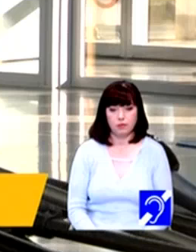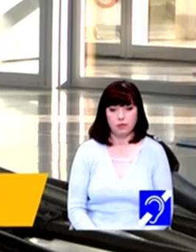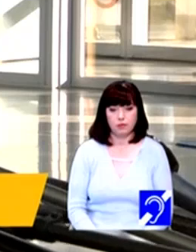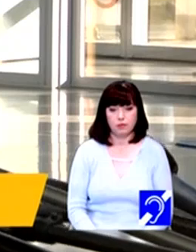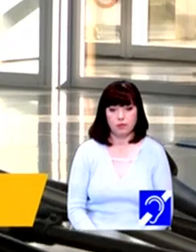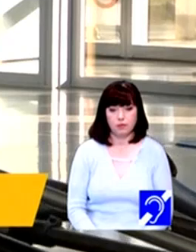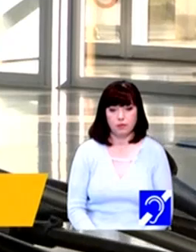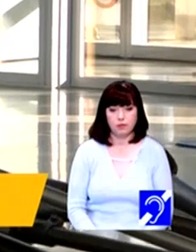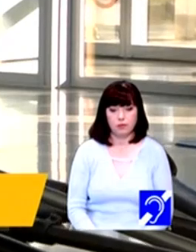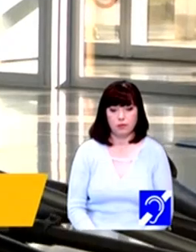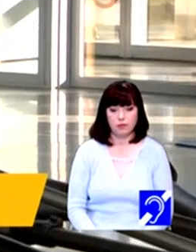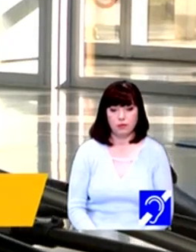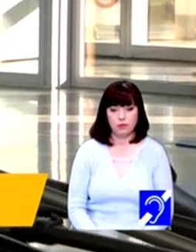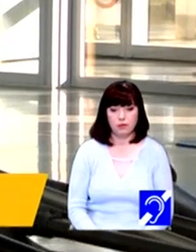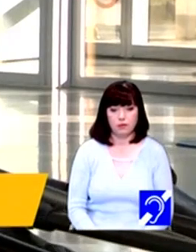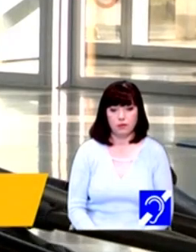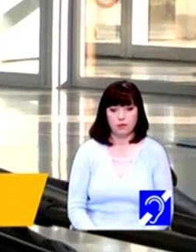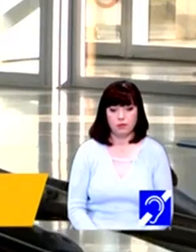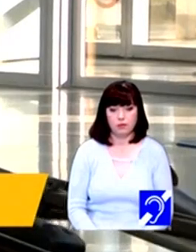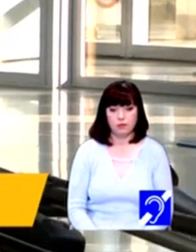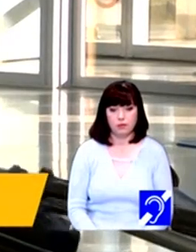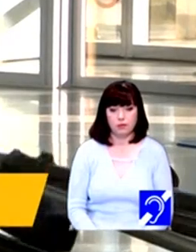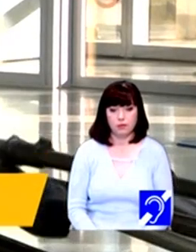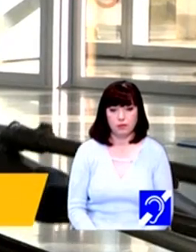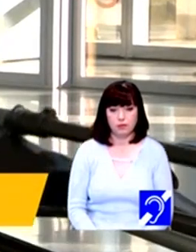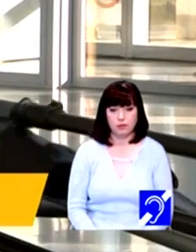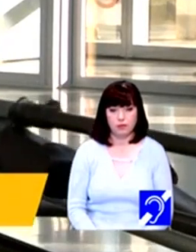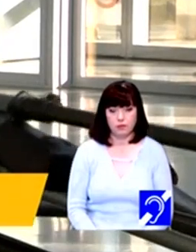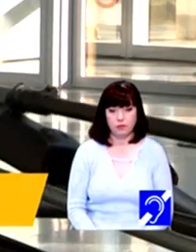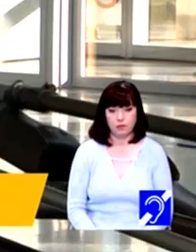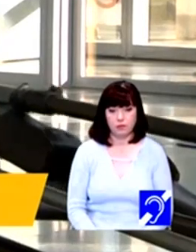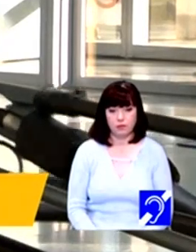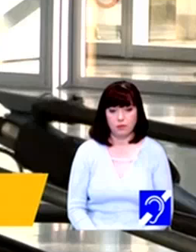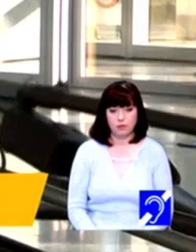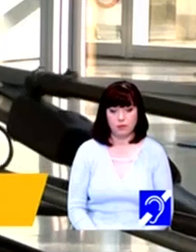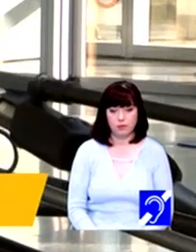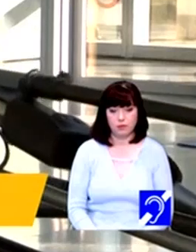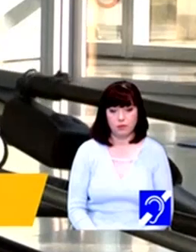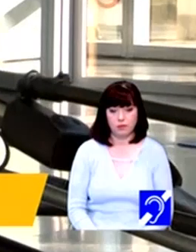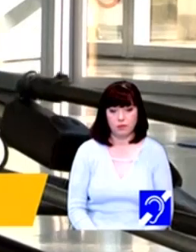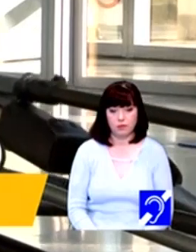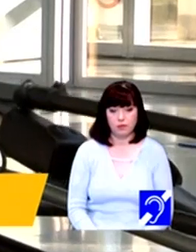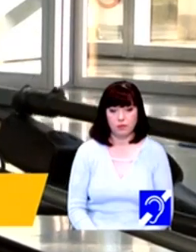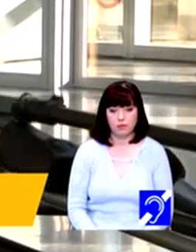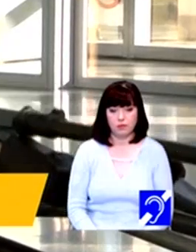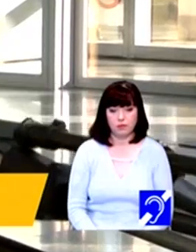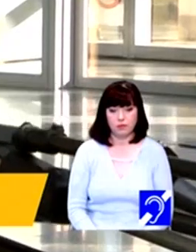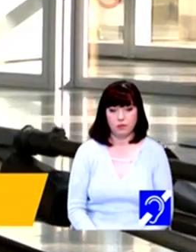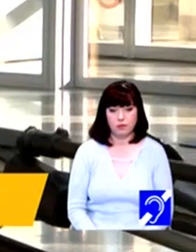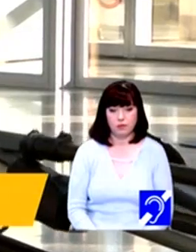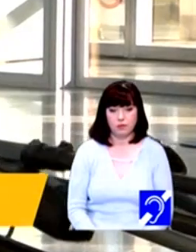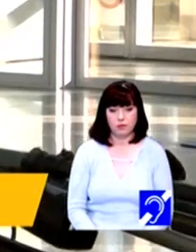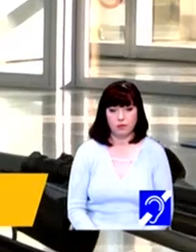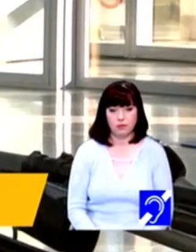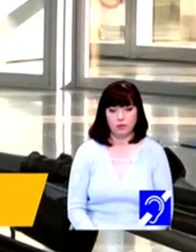structure, and the constitutive elements of the posture on the eastern flank, because the conditions are totally different from the